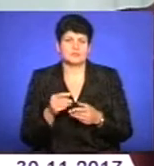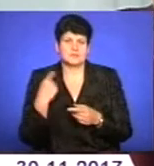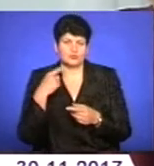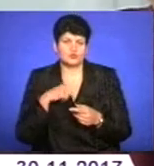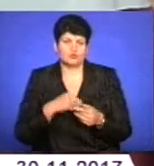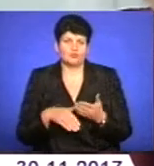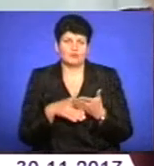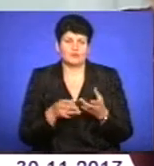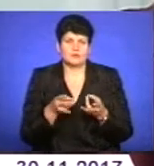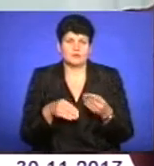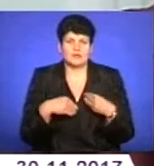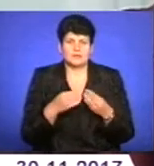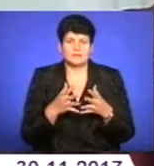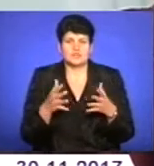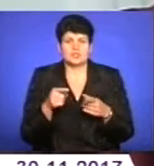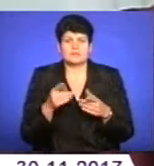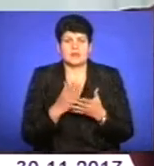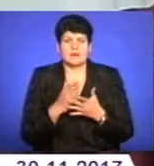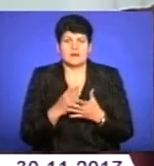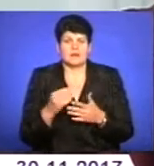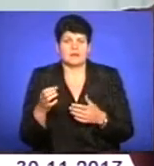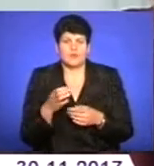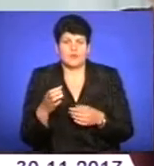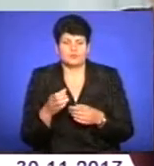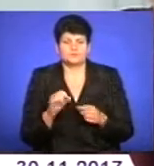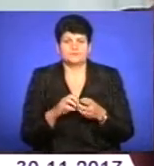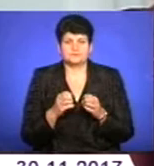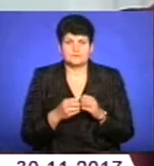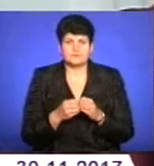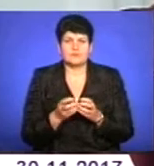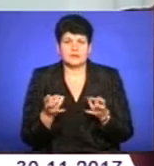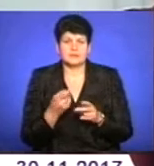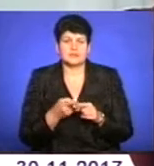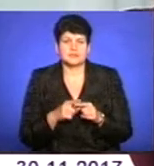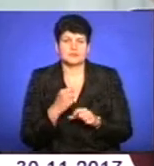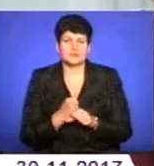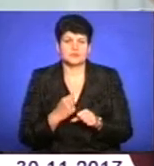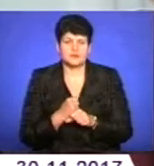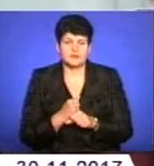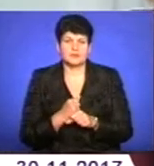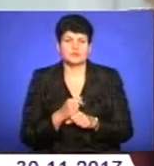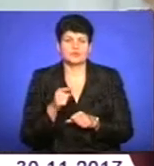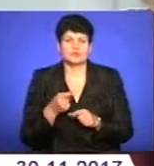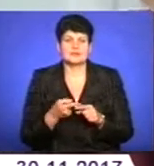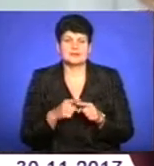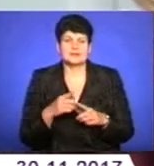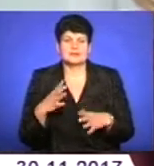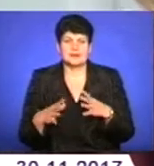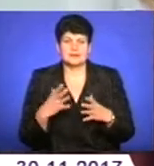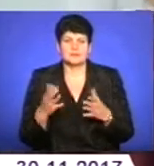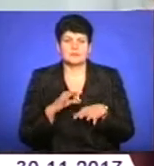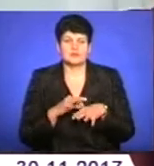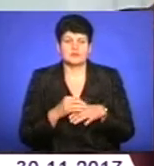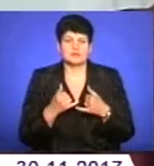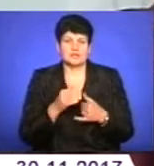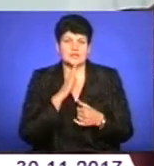коли більшість з них має алкогольну залежність і варто над тим працювати. І через те ці тренінги, які ми проводимо для